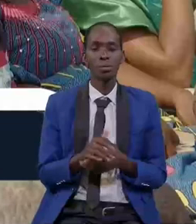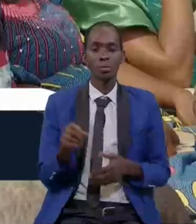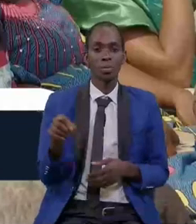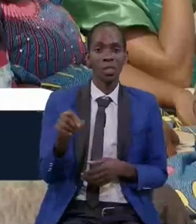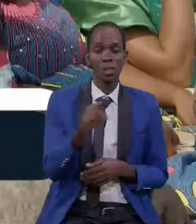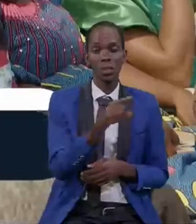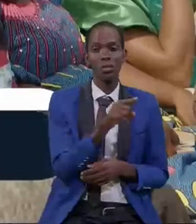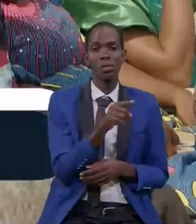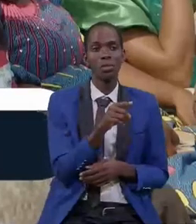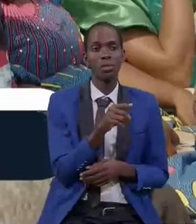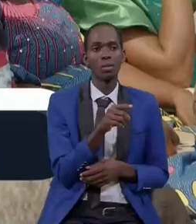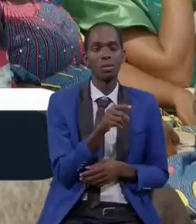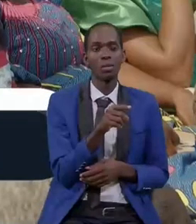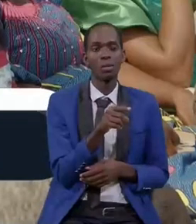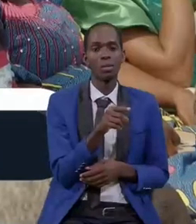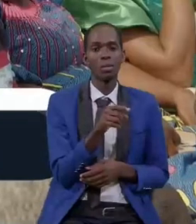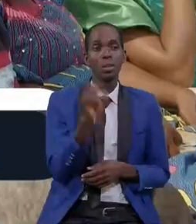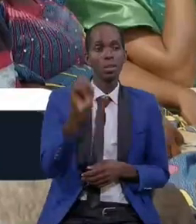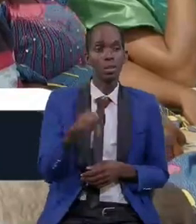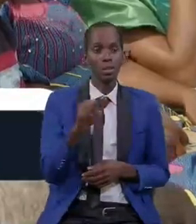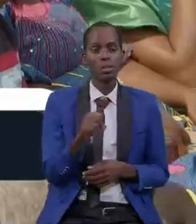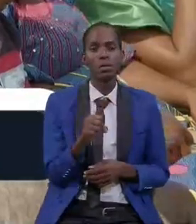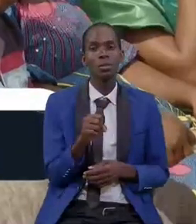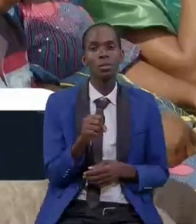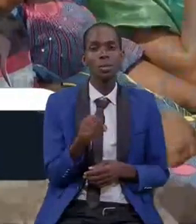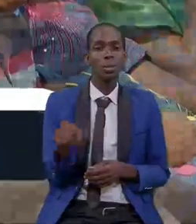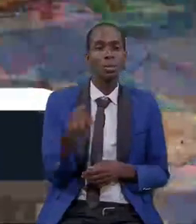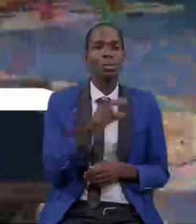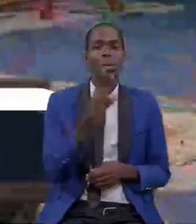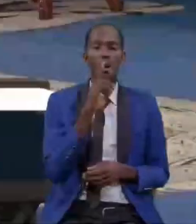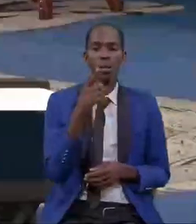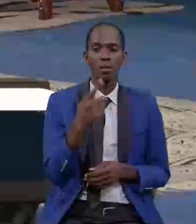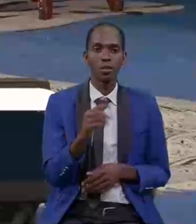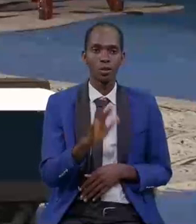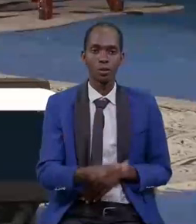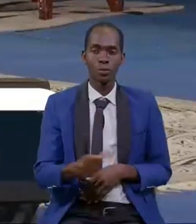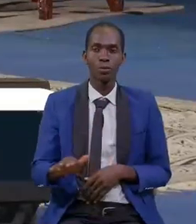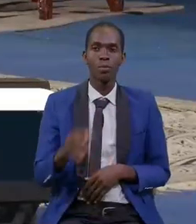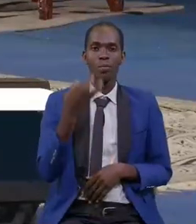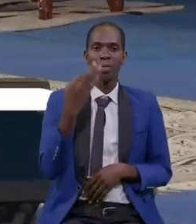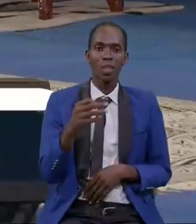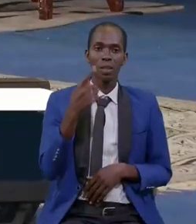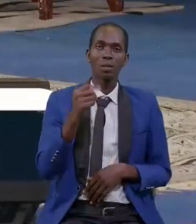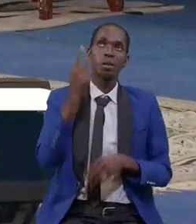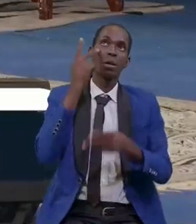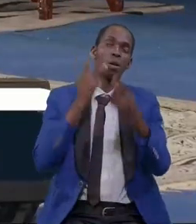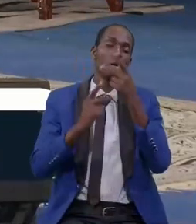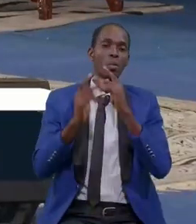Verset 25. Vous êtes les fils des prophètes et de l'alliance